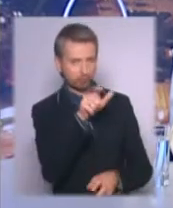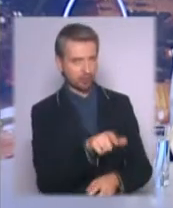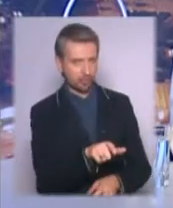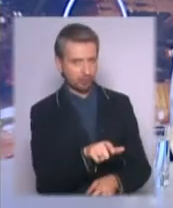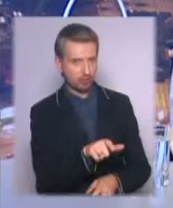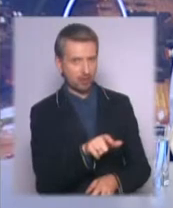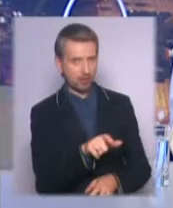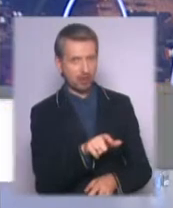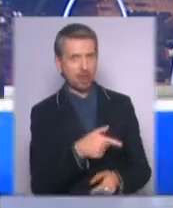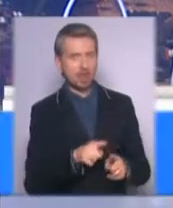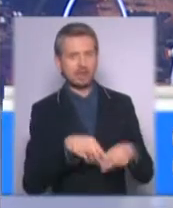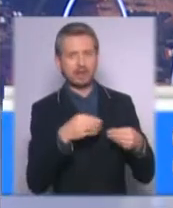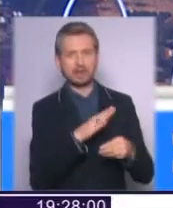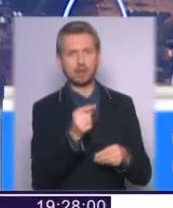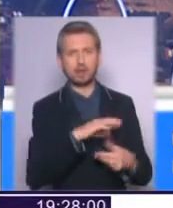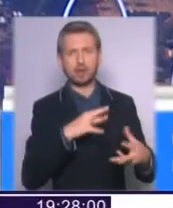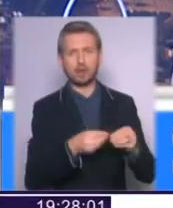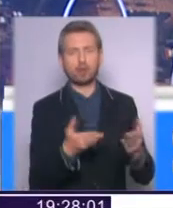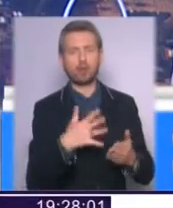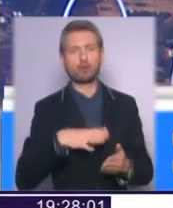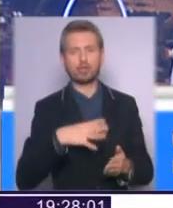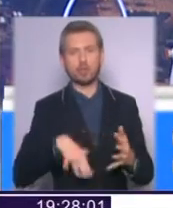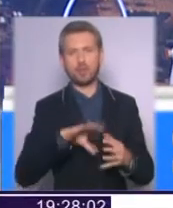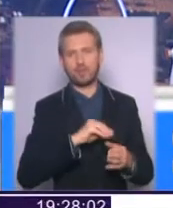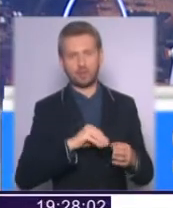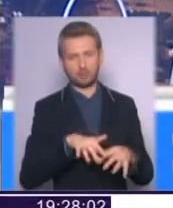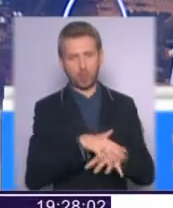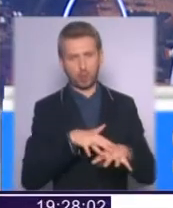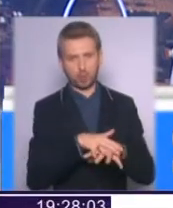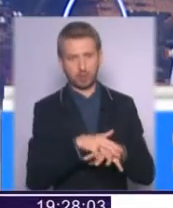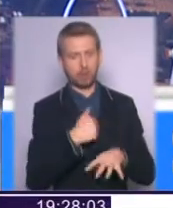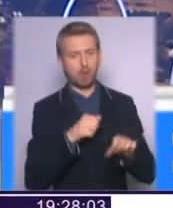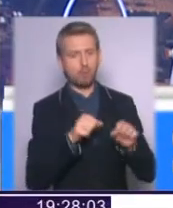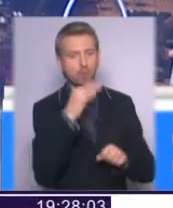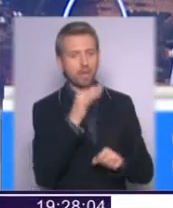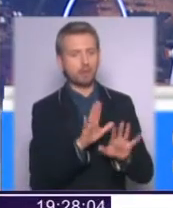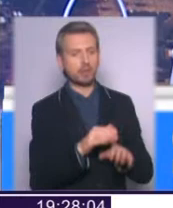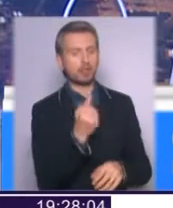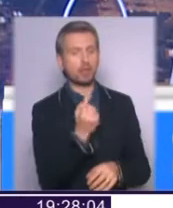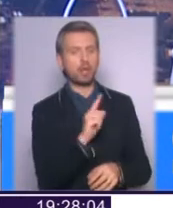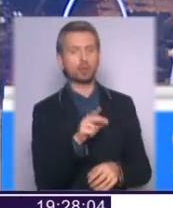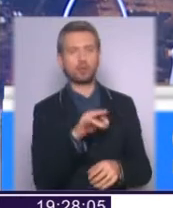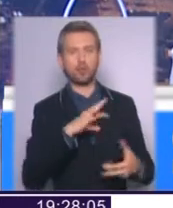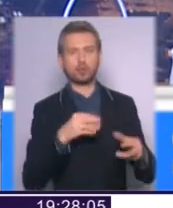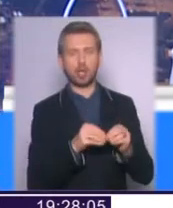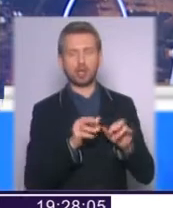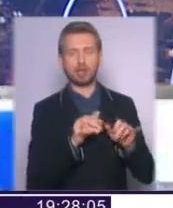це не дасть того результату, який очікує весь народ. Тому я можу сказати тільки одне, що по результатам